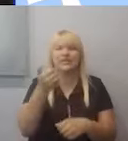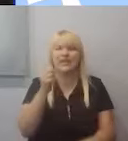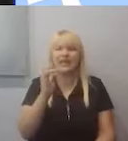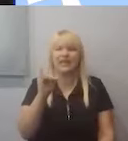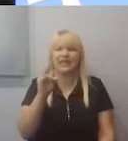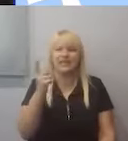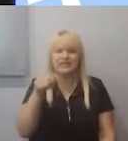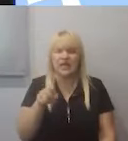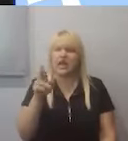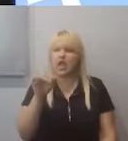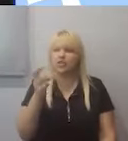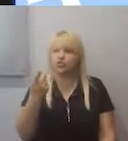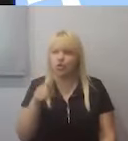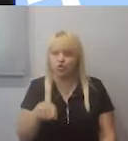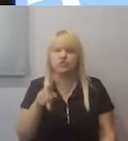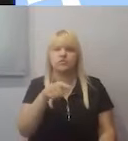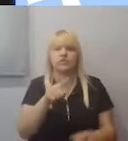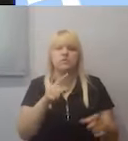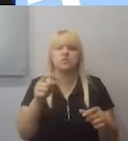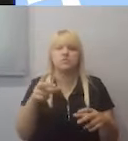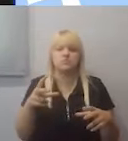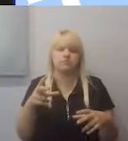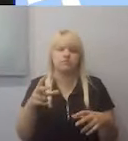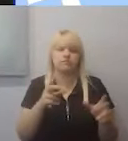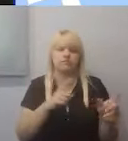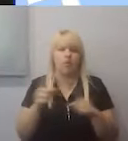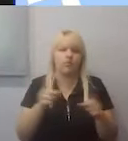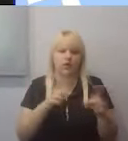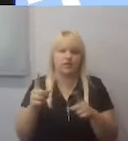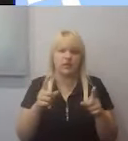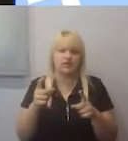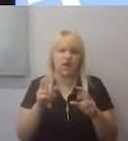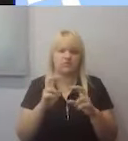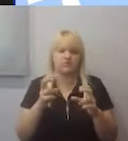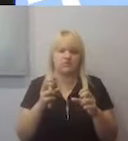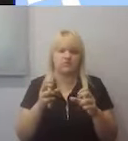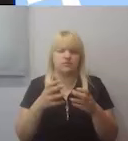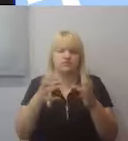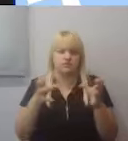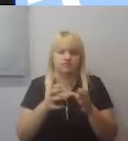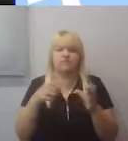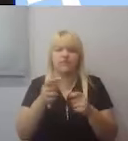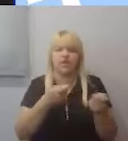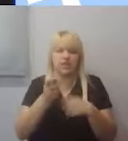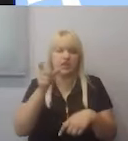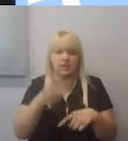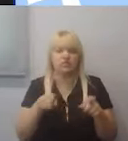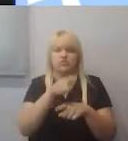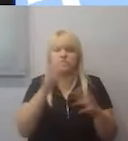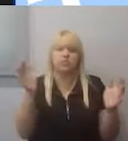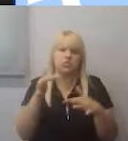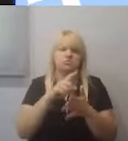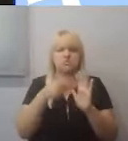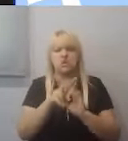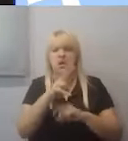operatīvās informācijas pārvaldes vadītājs šajā gadījumā jo ir noteikti jautājums par to par pulcēšanās jautājumiem kā no pārdaugavas tikt pāri upei